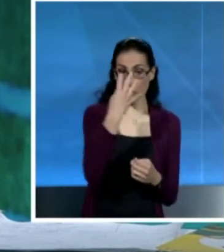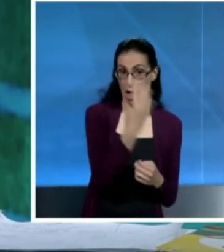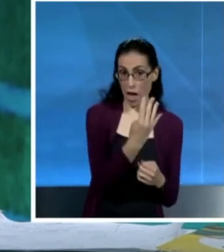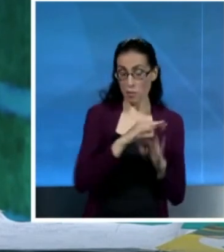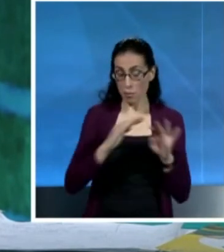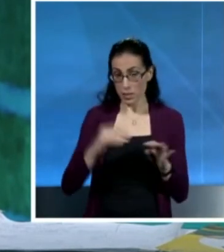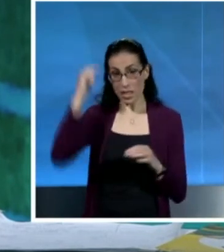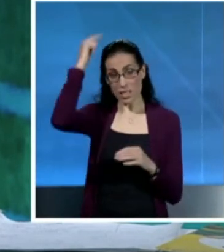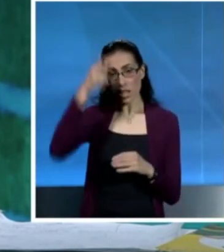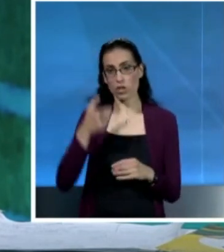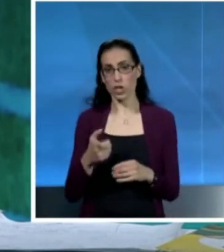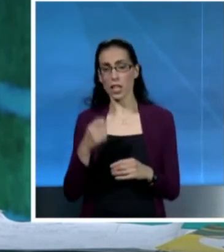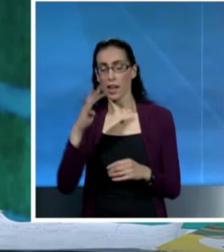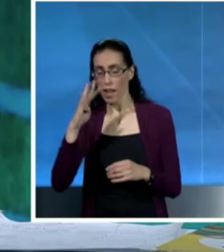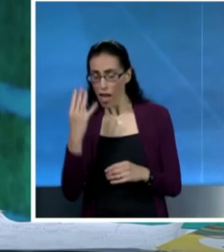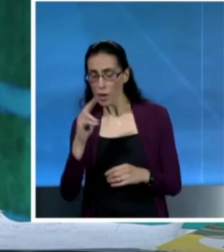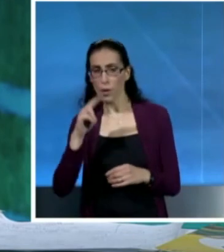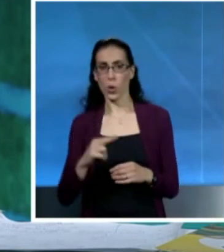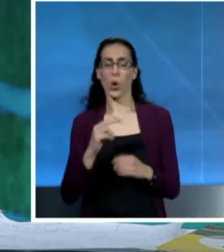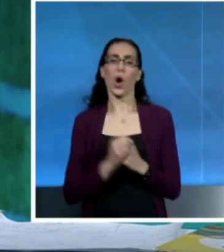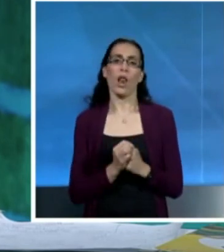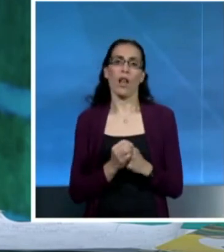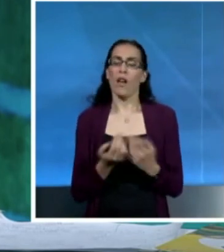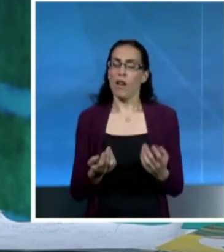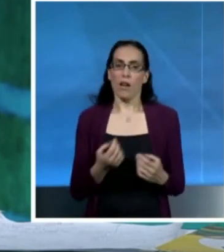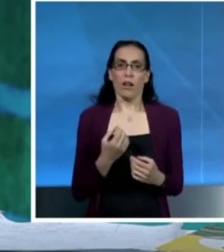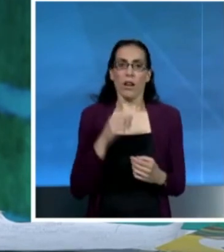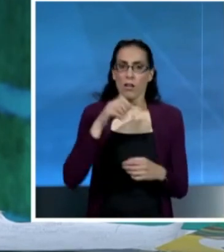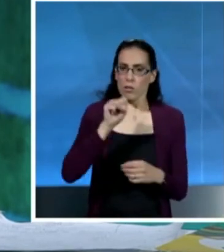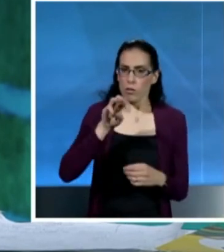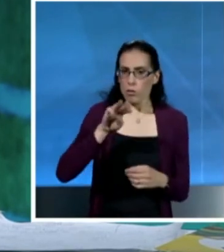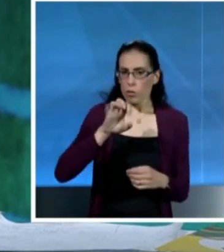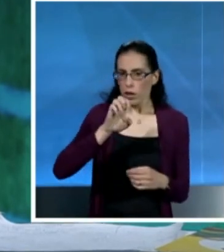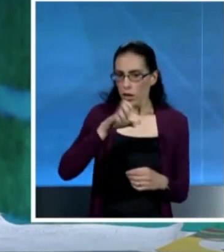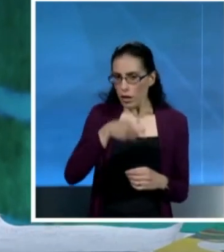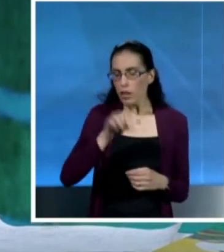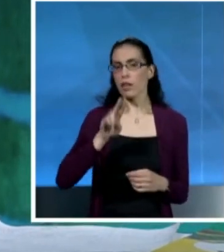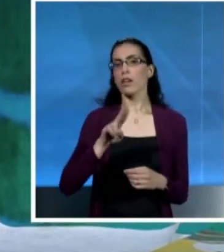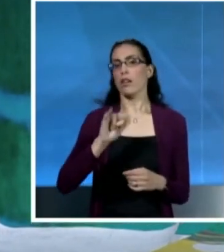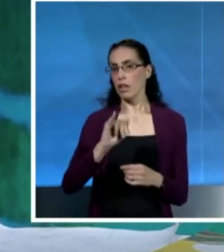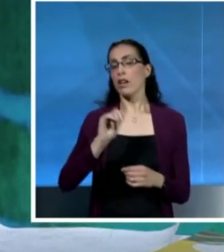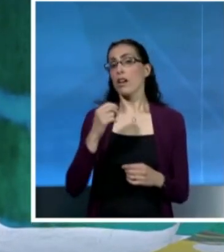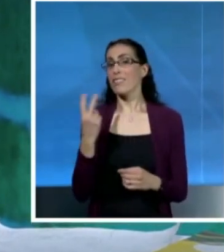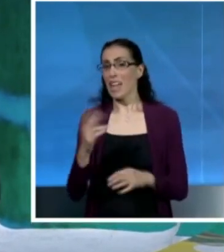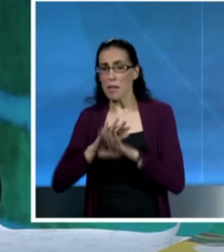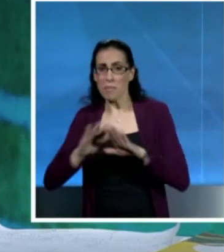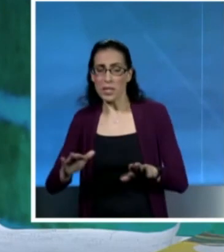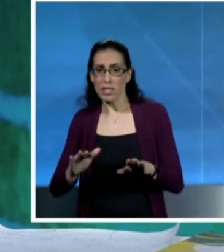Għu-wili ti prezentta u zewġ kandidati bis u tiġi jawte iddina illi aħna ma' sebniċ kandidati.